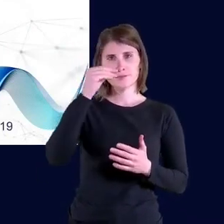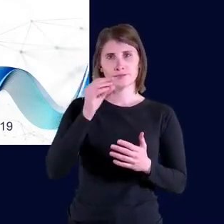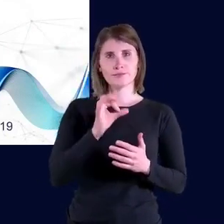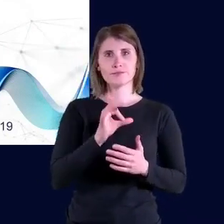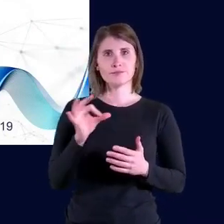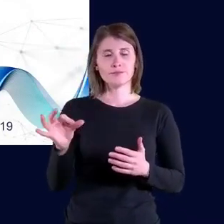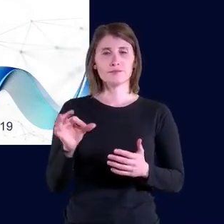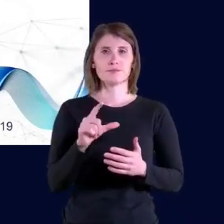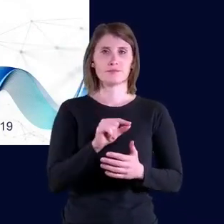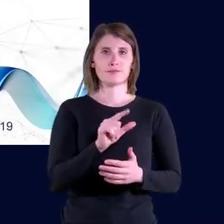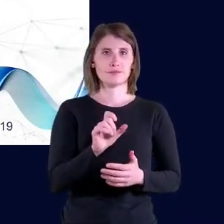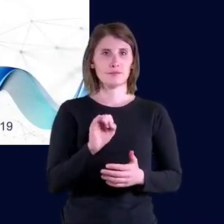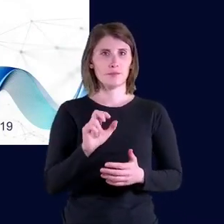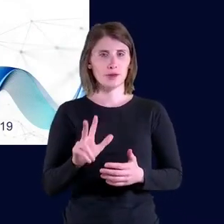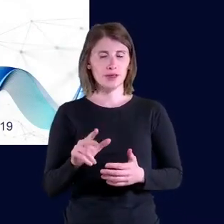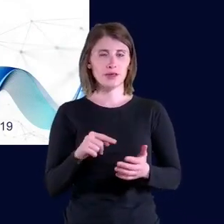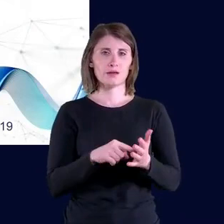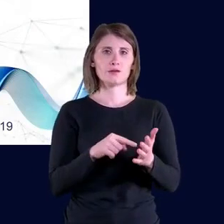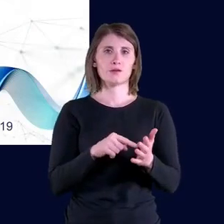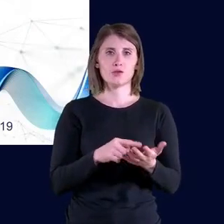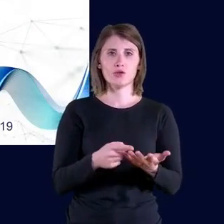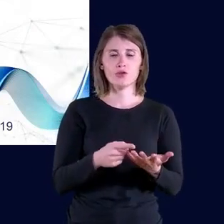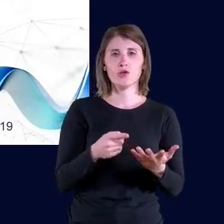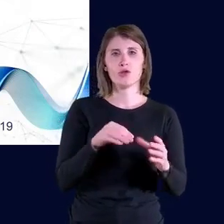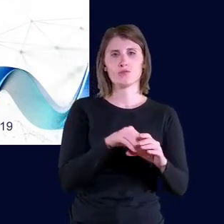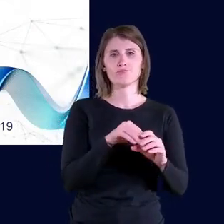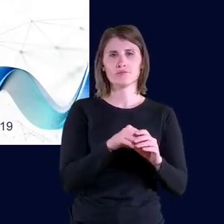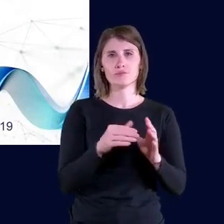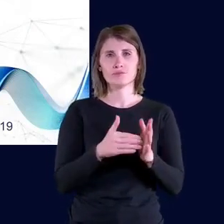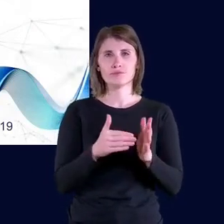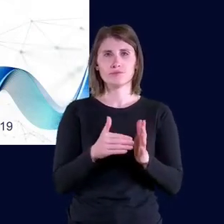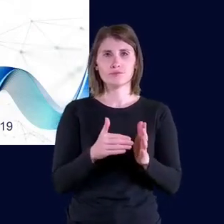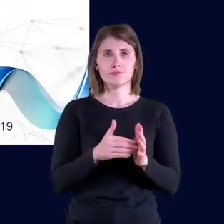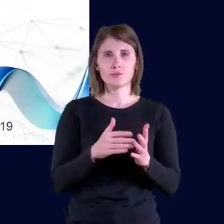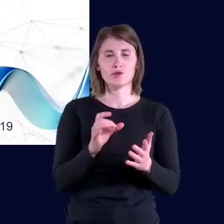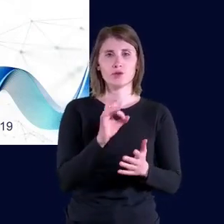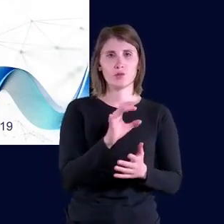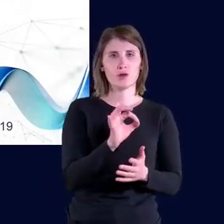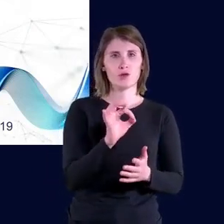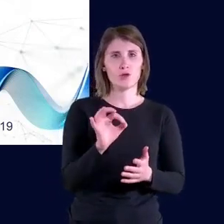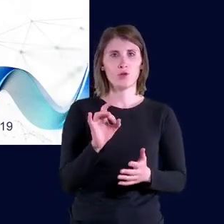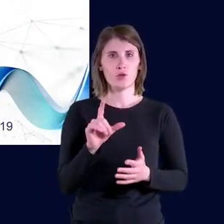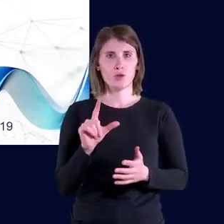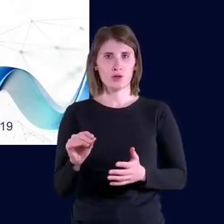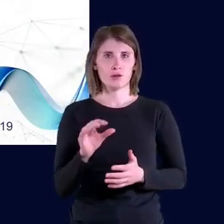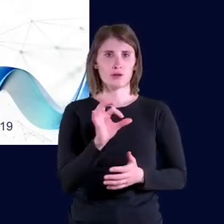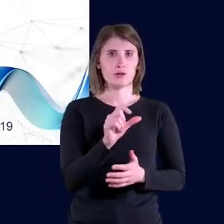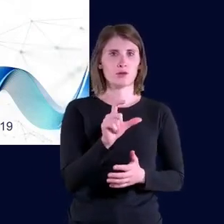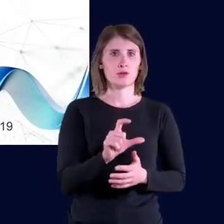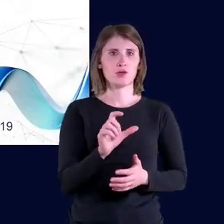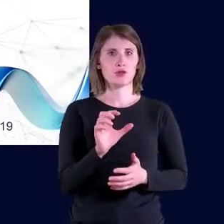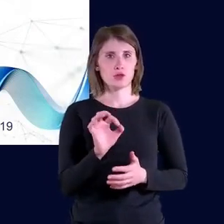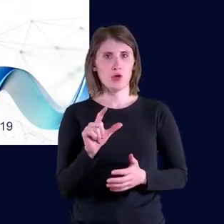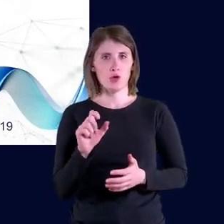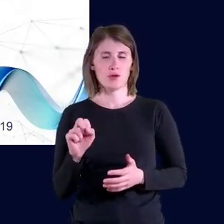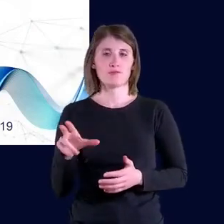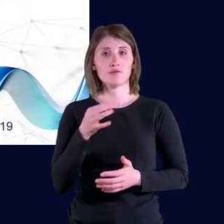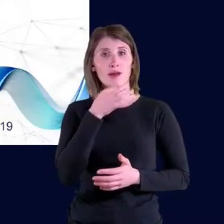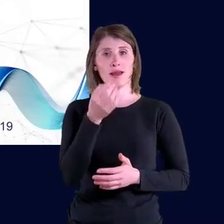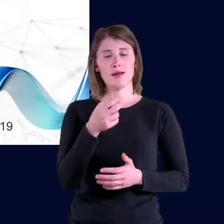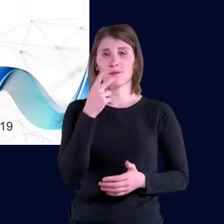map strony na potrzeby farbę stosowania zawartości portalu przez Google Scholar Co sprzyja ich lepszej widoczności